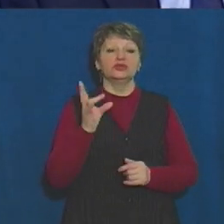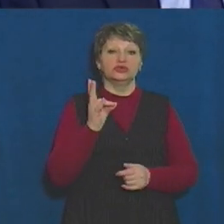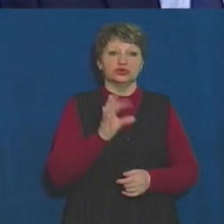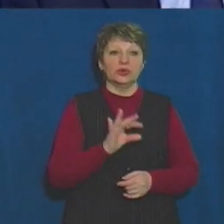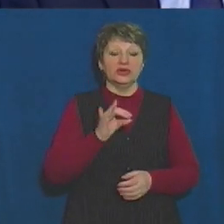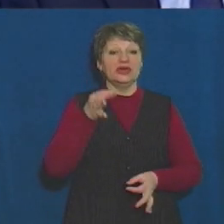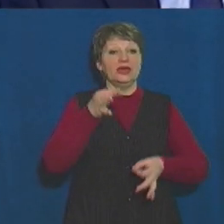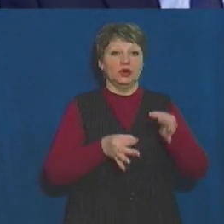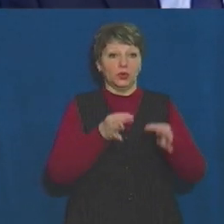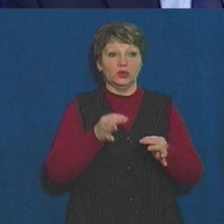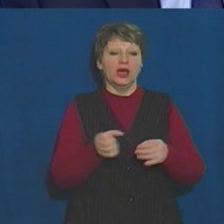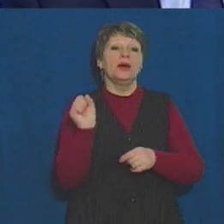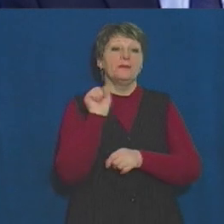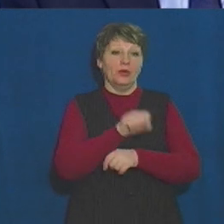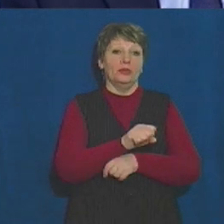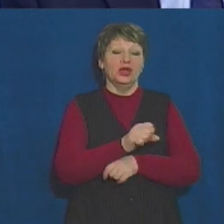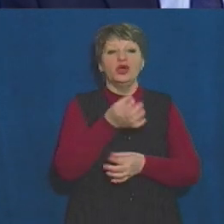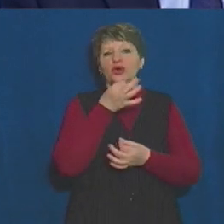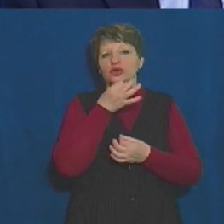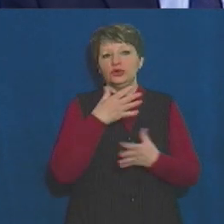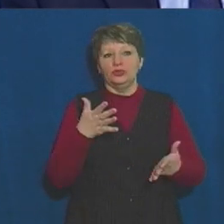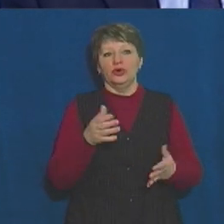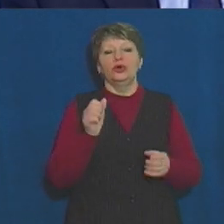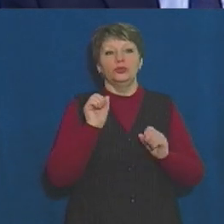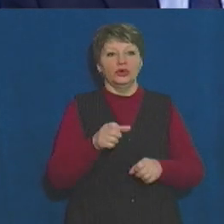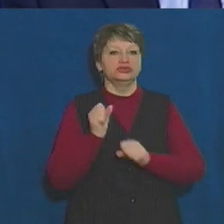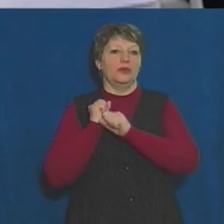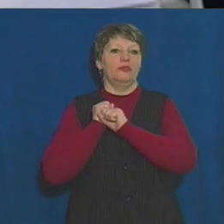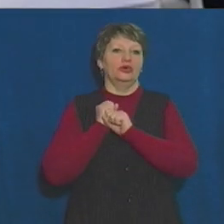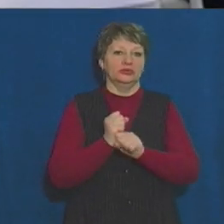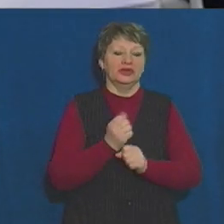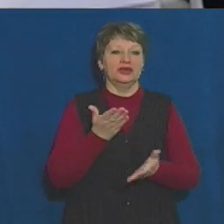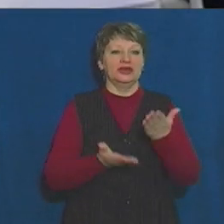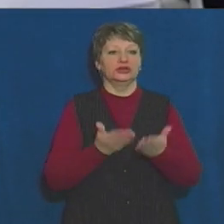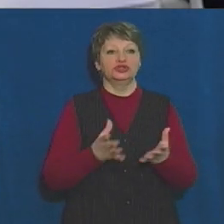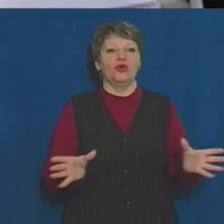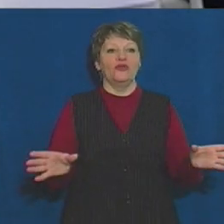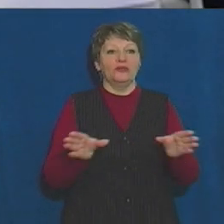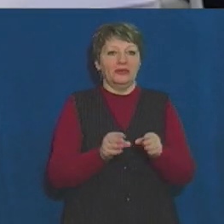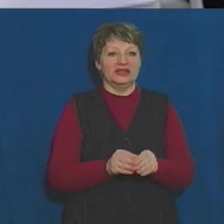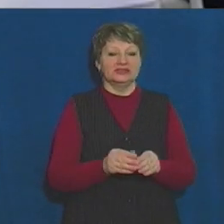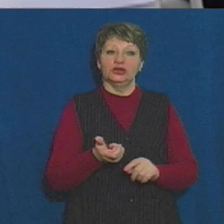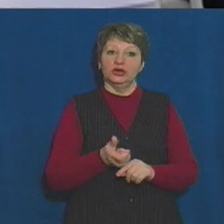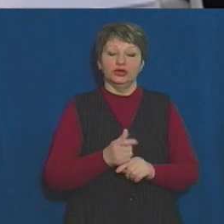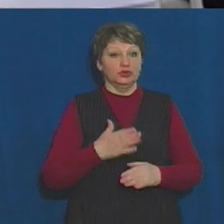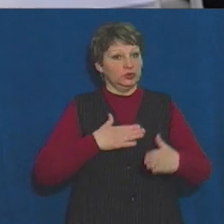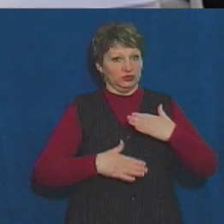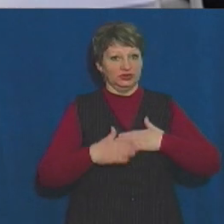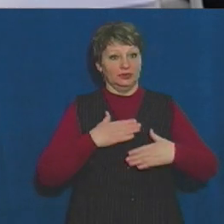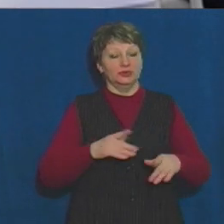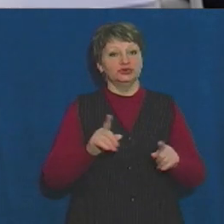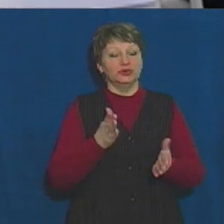що, як ви знаєте, любий віз можна потягнути тільки, коли їх будемо разом тягнути. І дуже приємно, що є